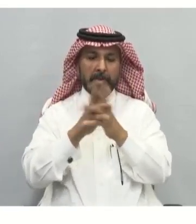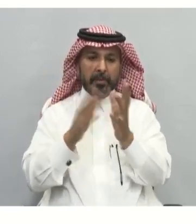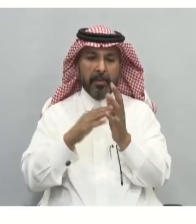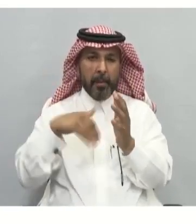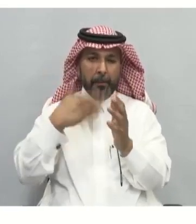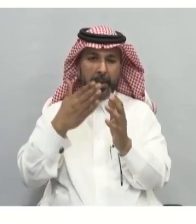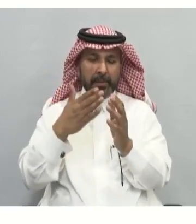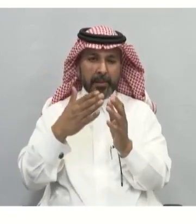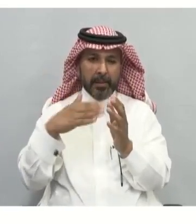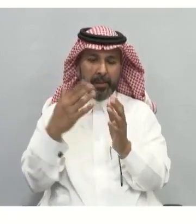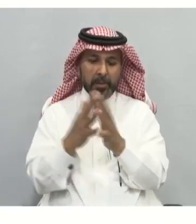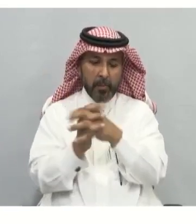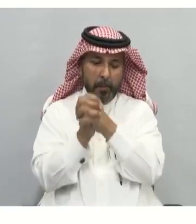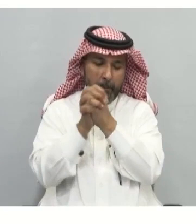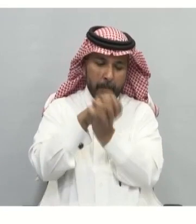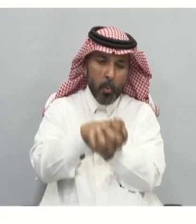فتنكسر